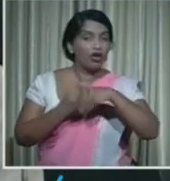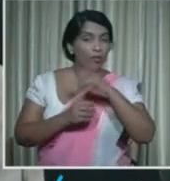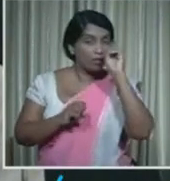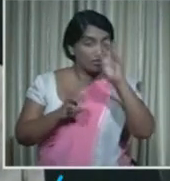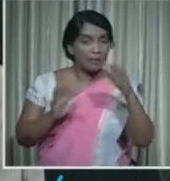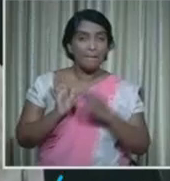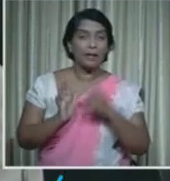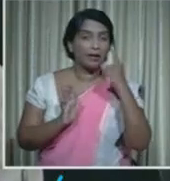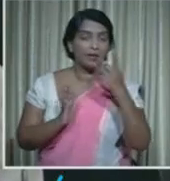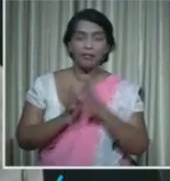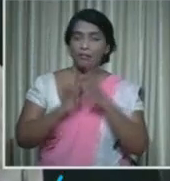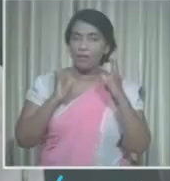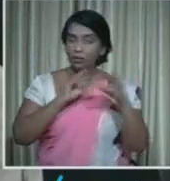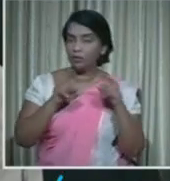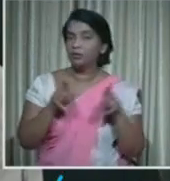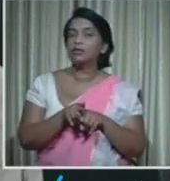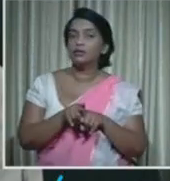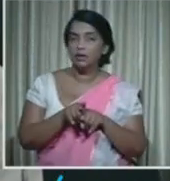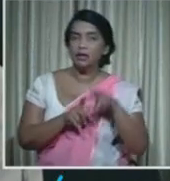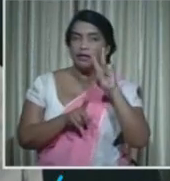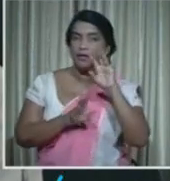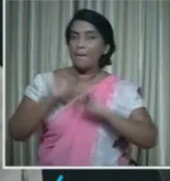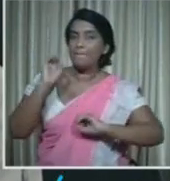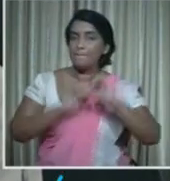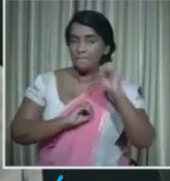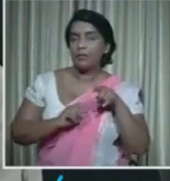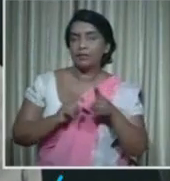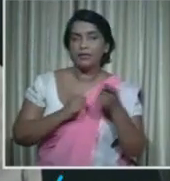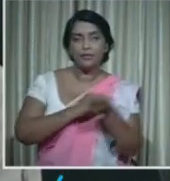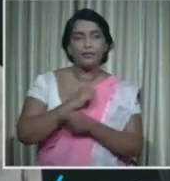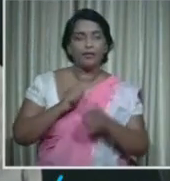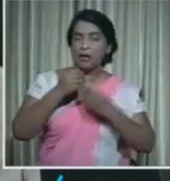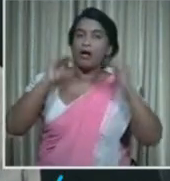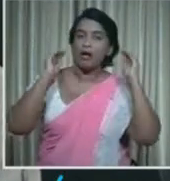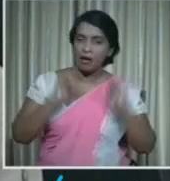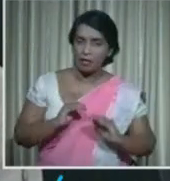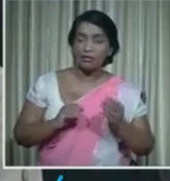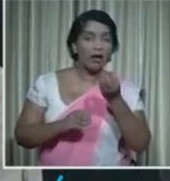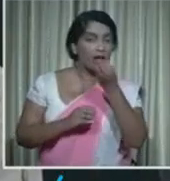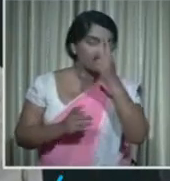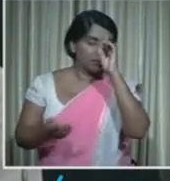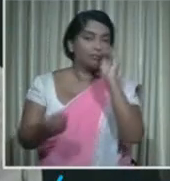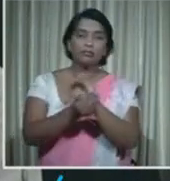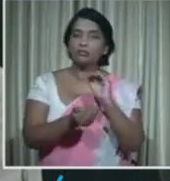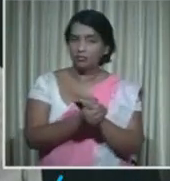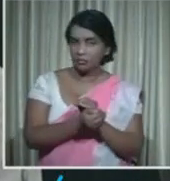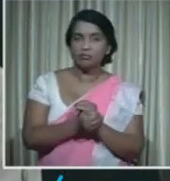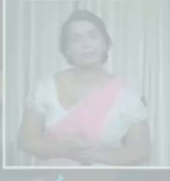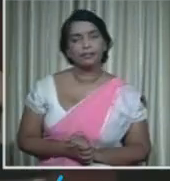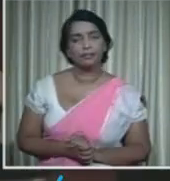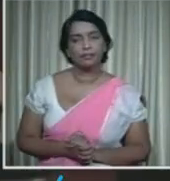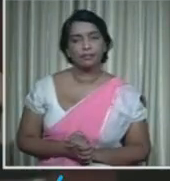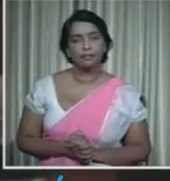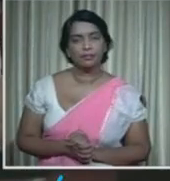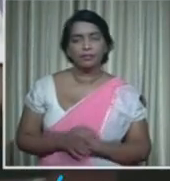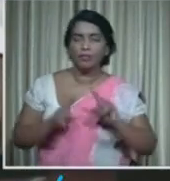මිලියන 1කට වැඩිය සහල් අතිරික්තයක් තියෙන්න ඕනේ. 125ක වගේ තමයි අස්සන්නේ පොදුවේ හිඟයකට තියෙන්නේ. ආහාර සුරක්ෂිතභාවය පිළිබඳ කිසි ගැටලුවක් නැහැ.